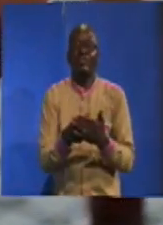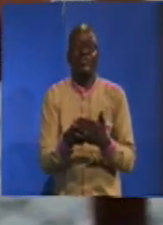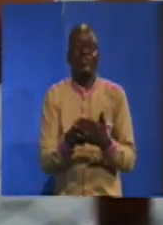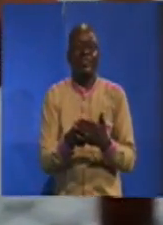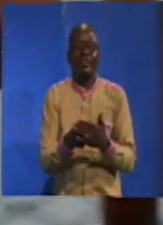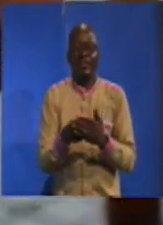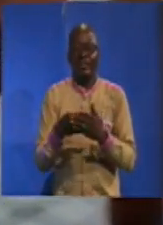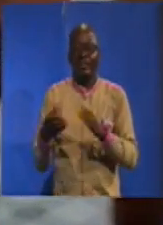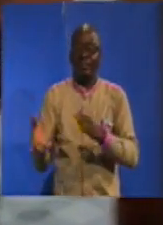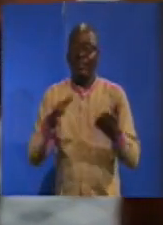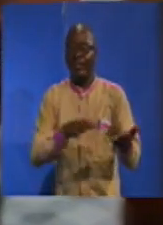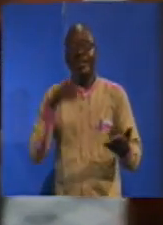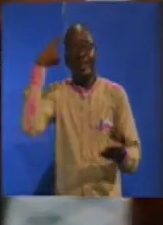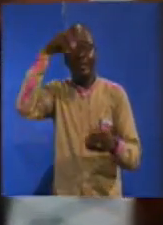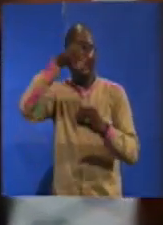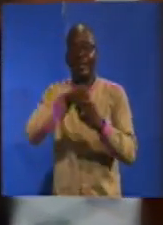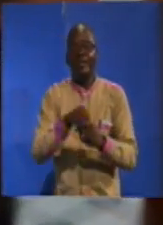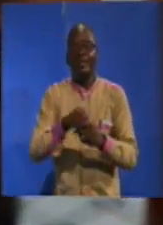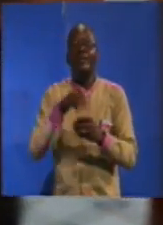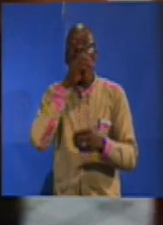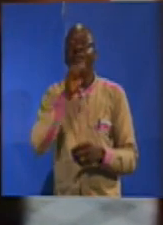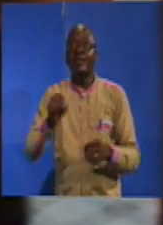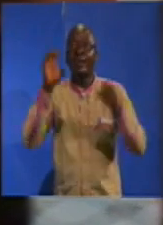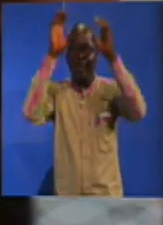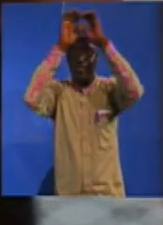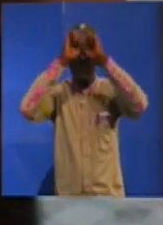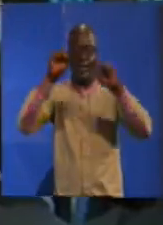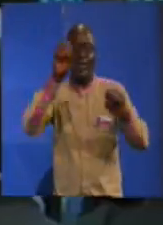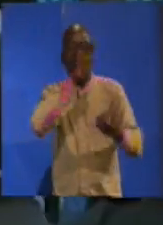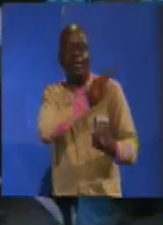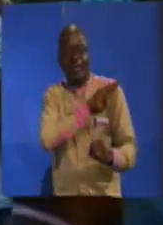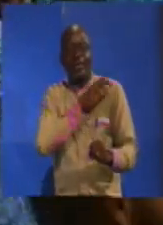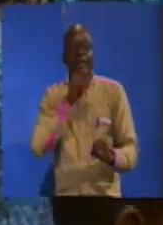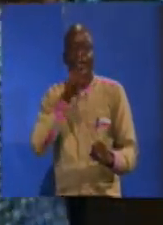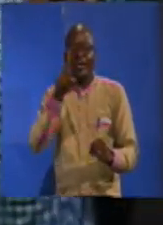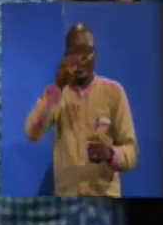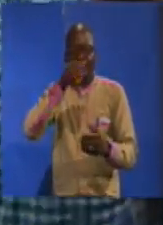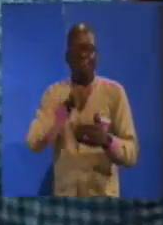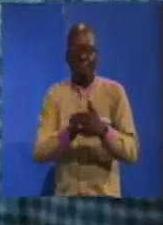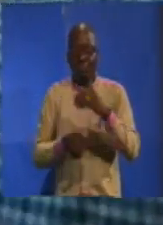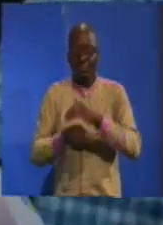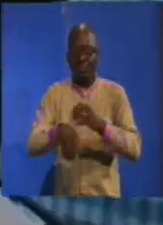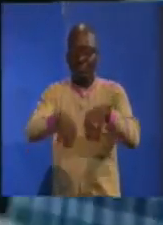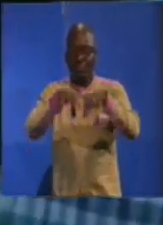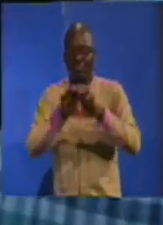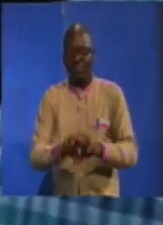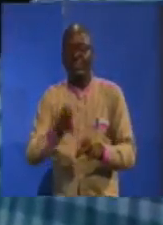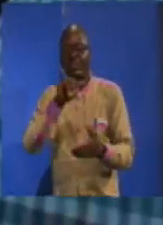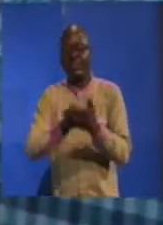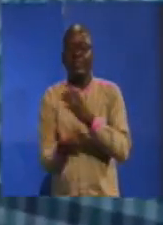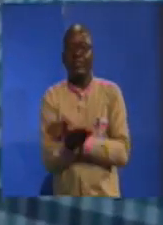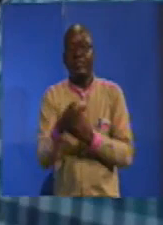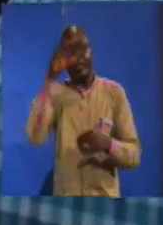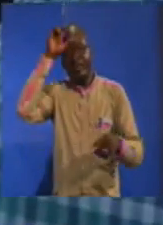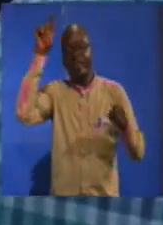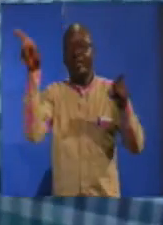Décédé hier après un malaise au tribunal, l'ancien président égyptien Mohamed Morsi a été enterré ce matin dans un quartier de l'est du Caire. Son fils a dénoncé